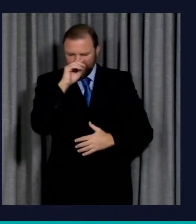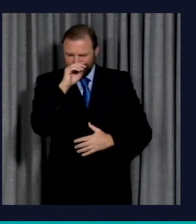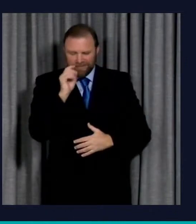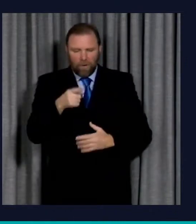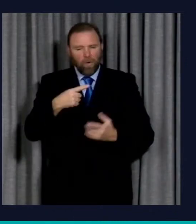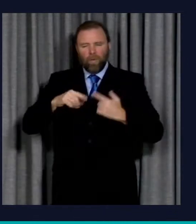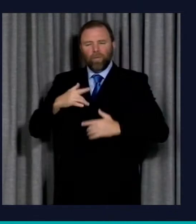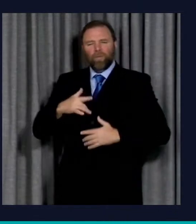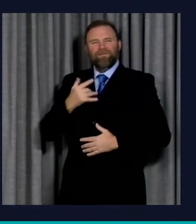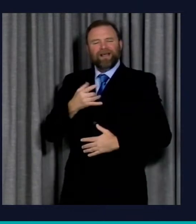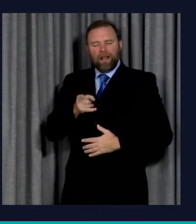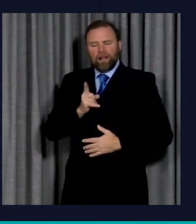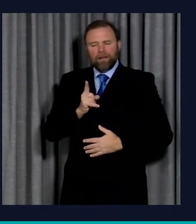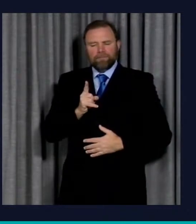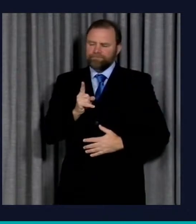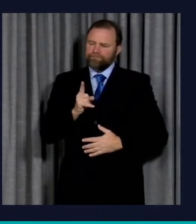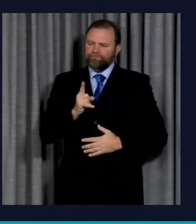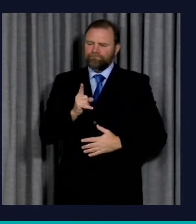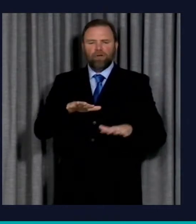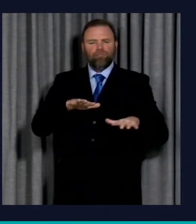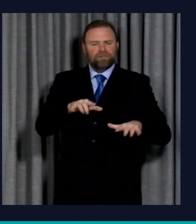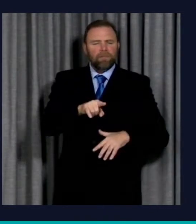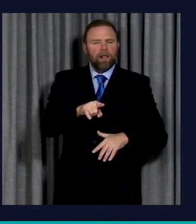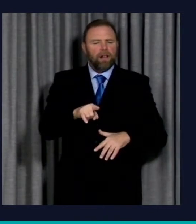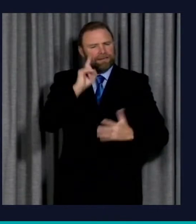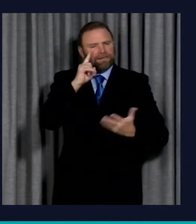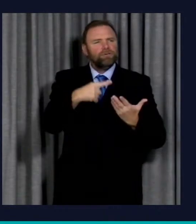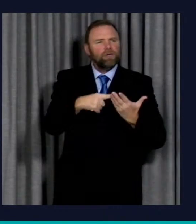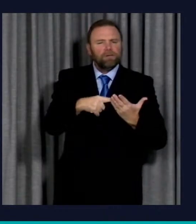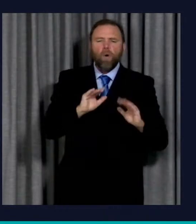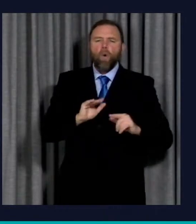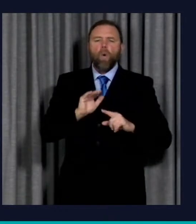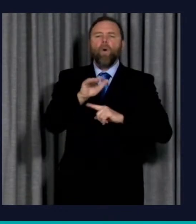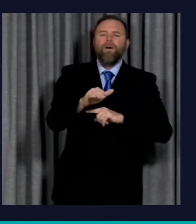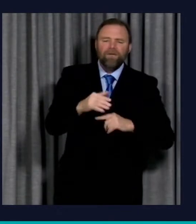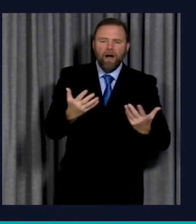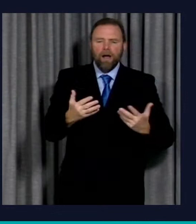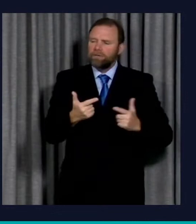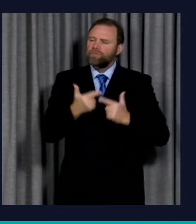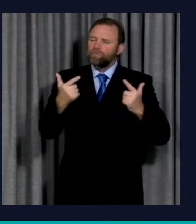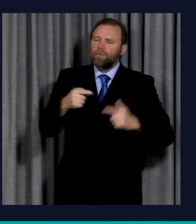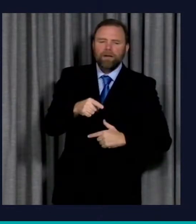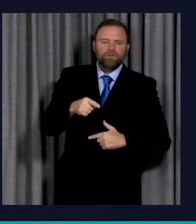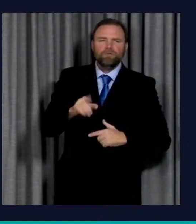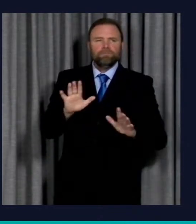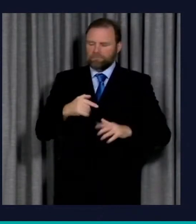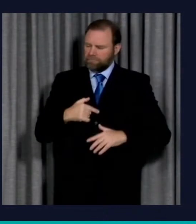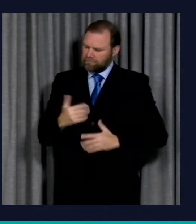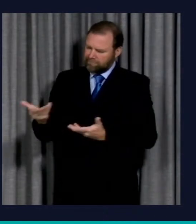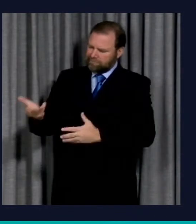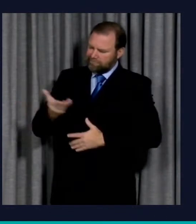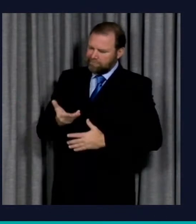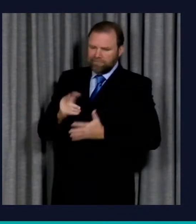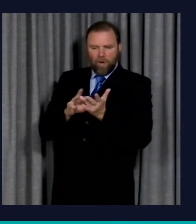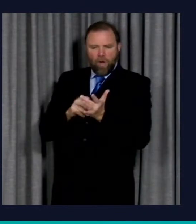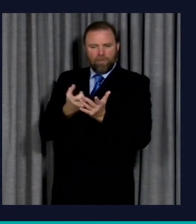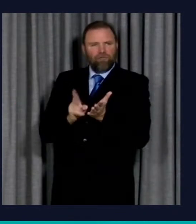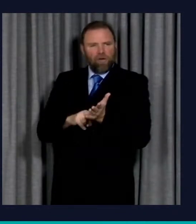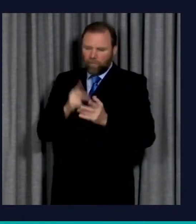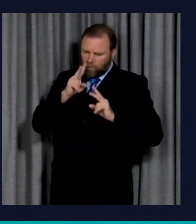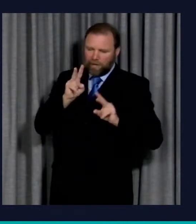wneud y penderfyniadau dwi wedi cyhoeddi hefyd i warchod bywydau, i warchod y